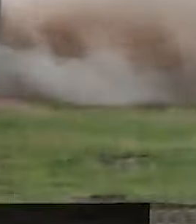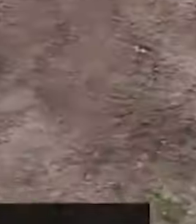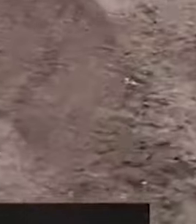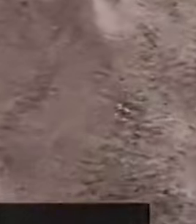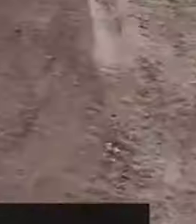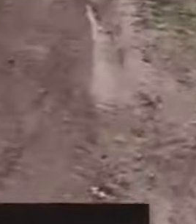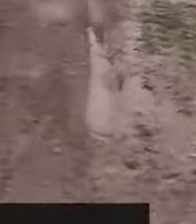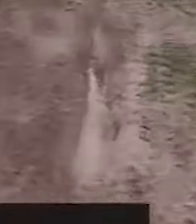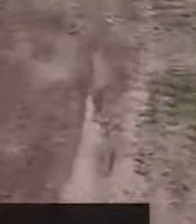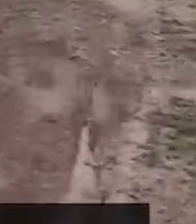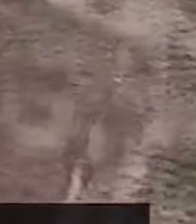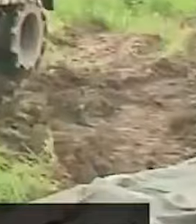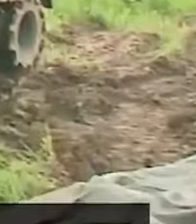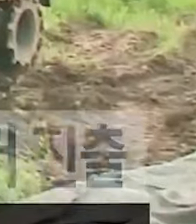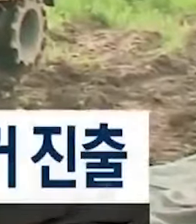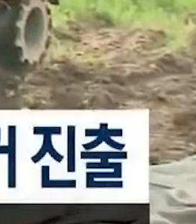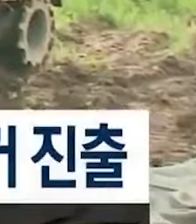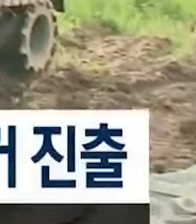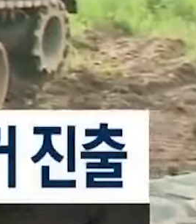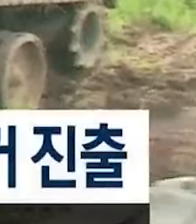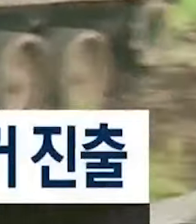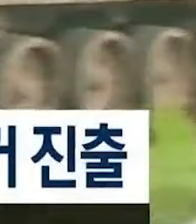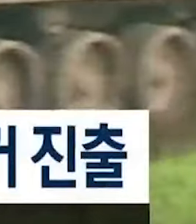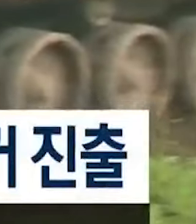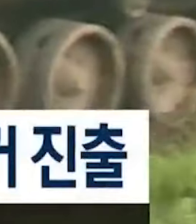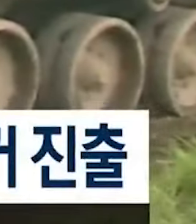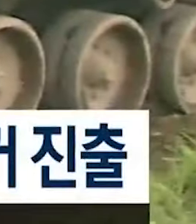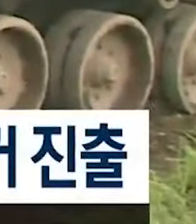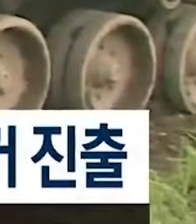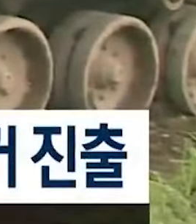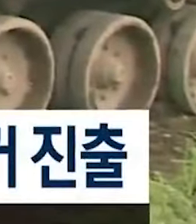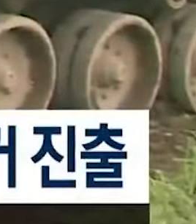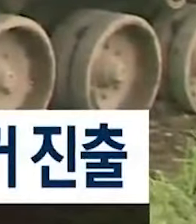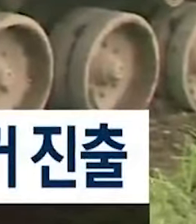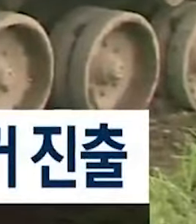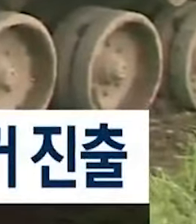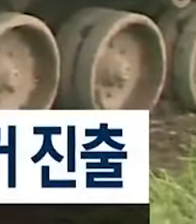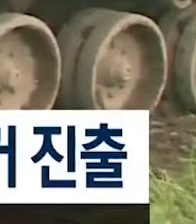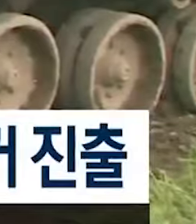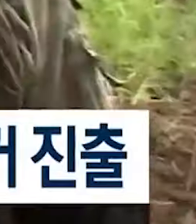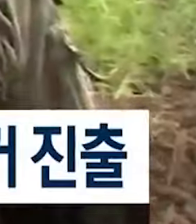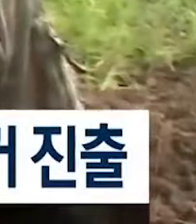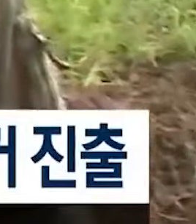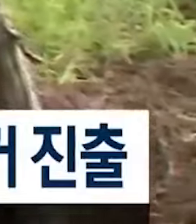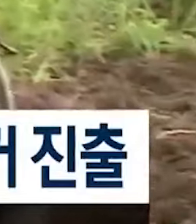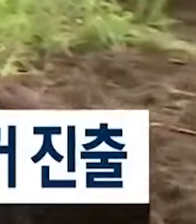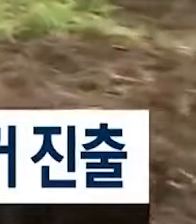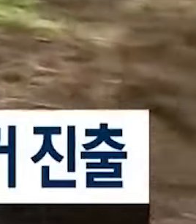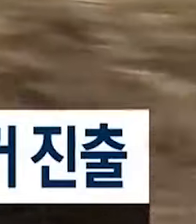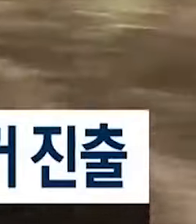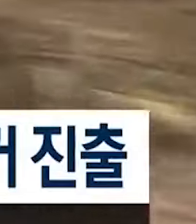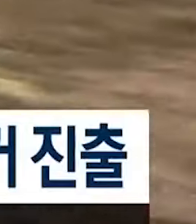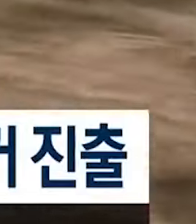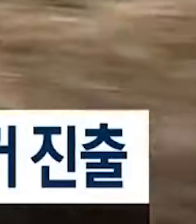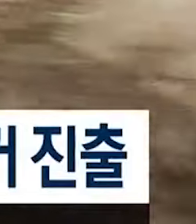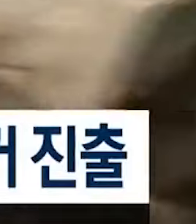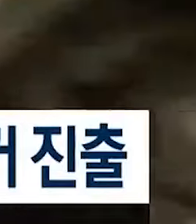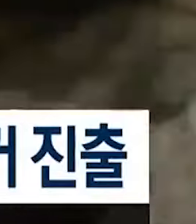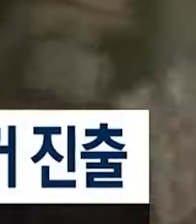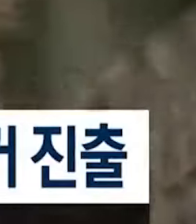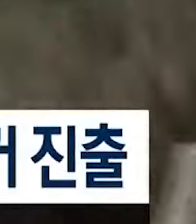이처럼 우리나라는 우크라이나 전쟁의 최대 수혜국으로 부상했습니다. 폴란드의 전차와 자주포,